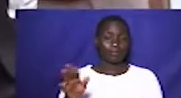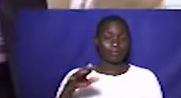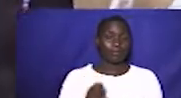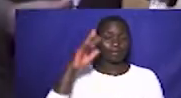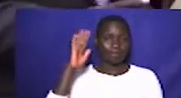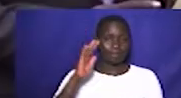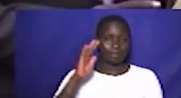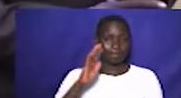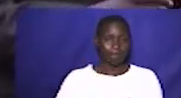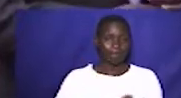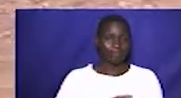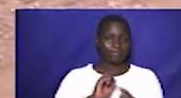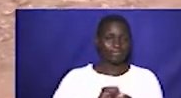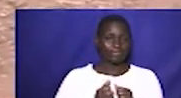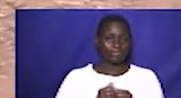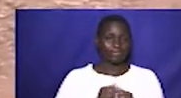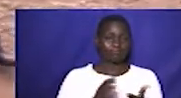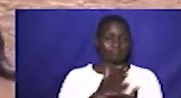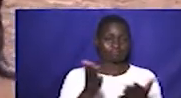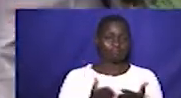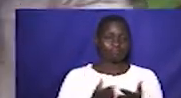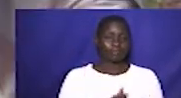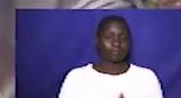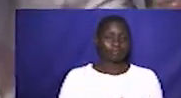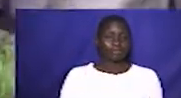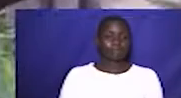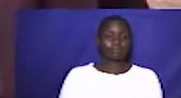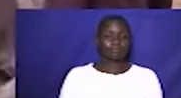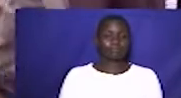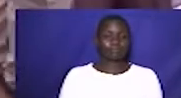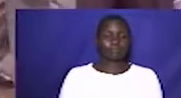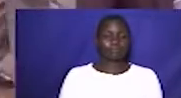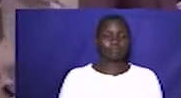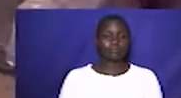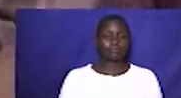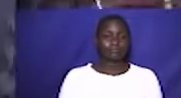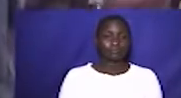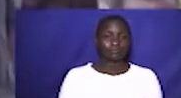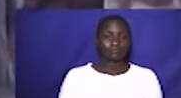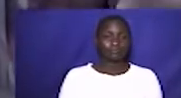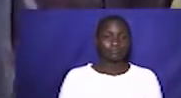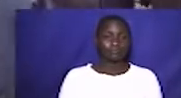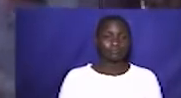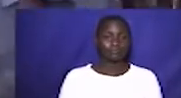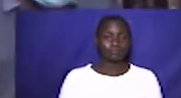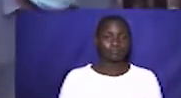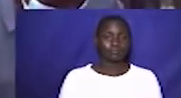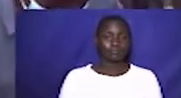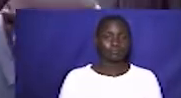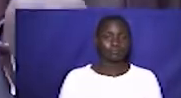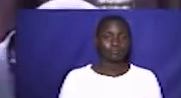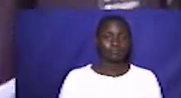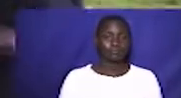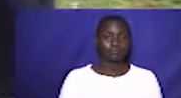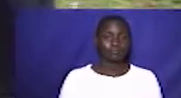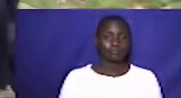buna baonchole irie gin kurbotelia egetseni kegetembe kurega se hall ye skuru ye secondary ya mariba egotoka